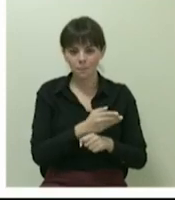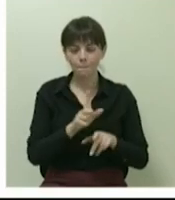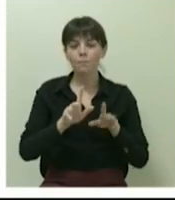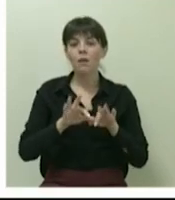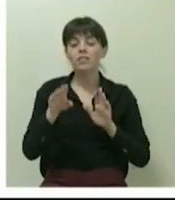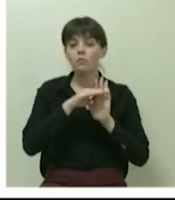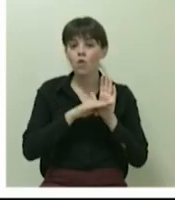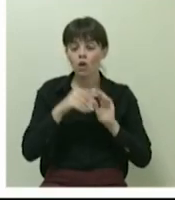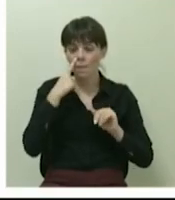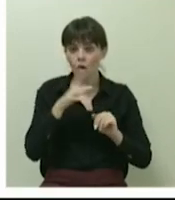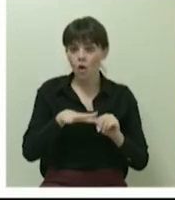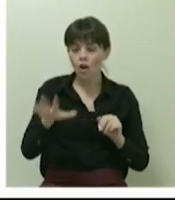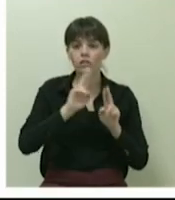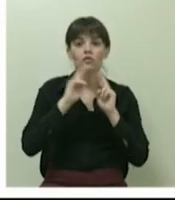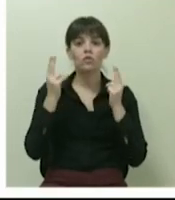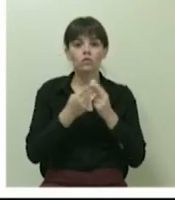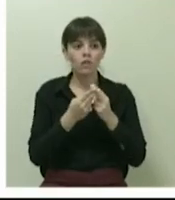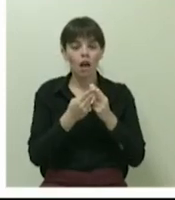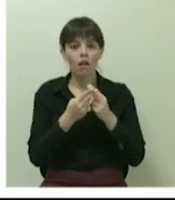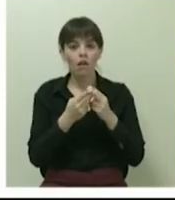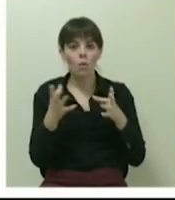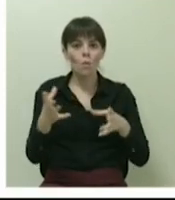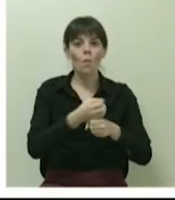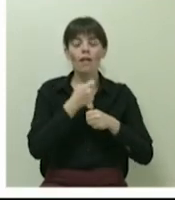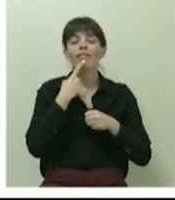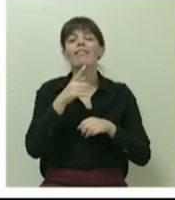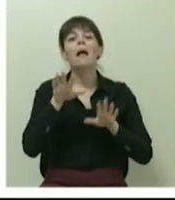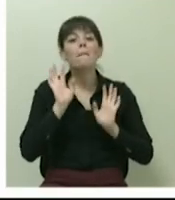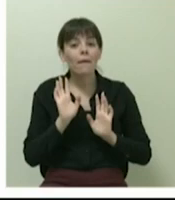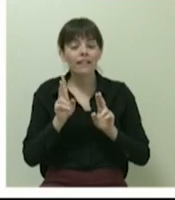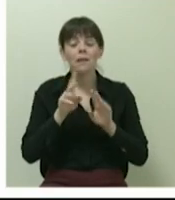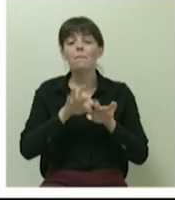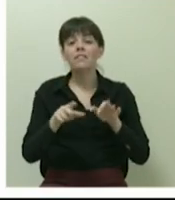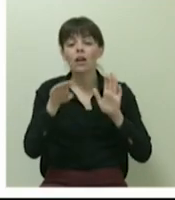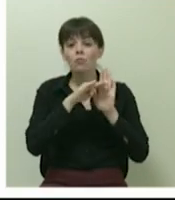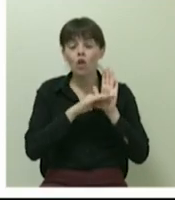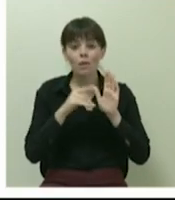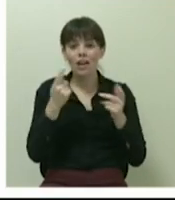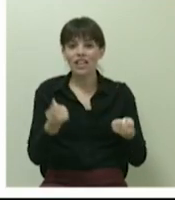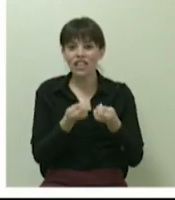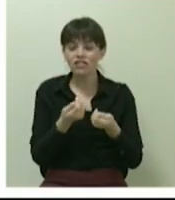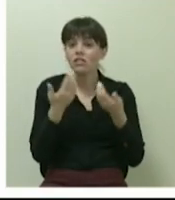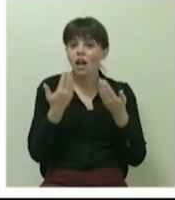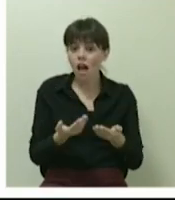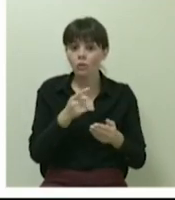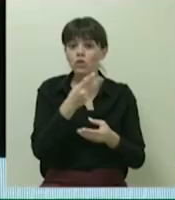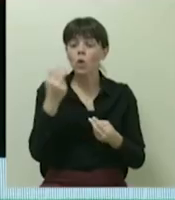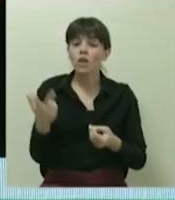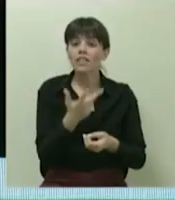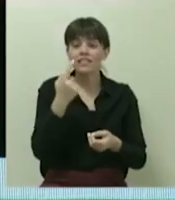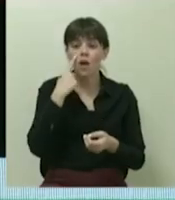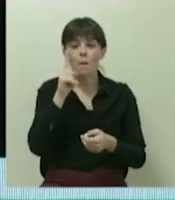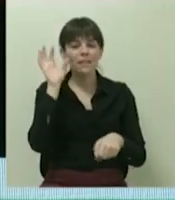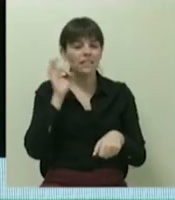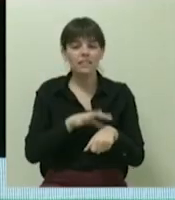Bilgisayar programcıları dünyayı ele geçiriyor demeyin. Bilgisayar programlama işini de artık bu çok hızlı öyle bir